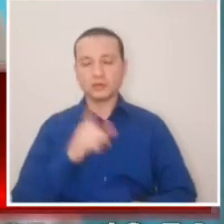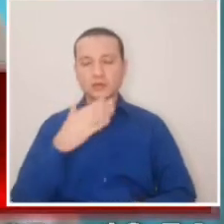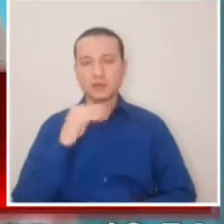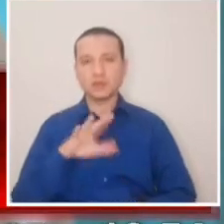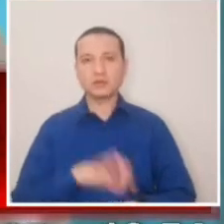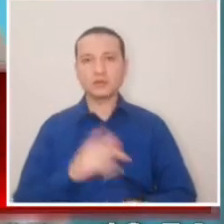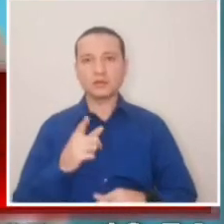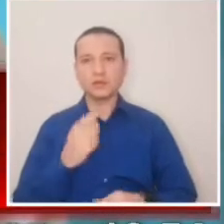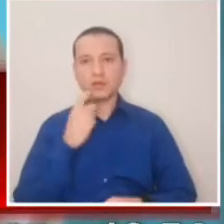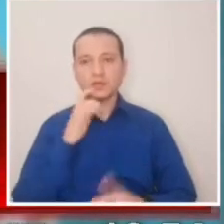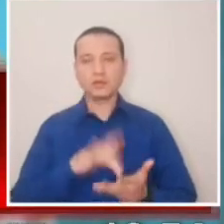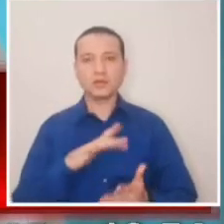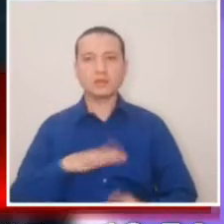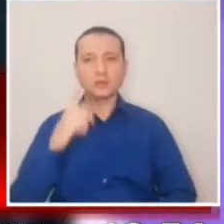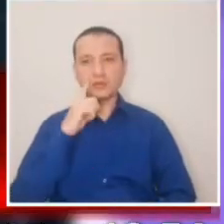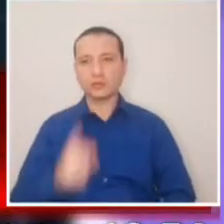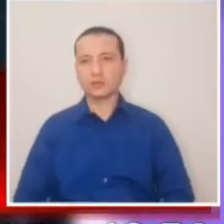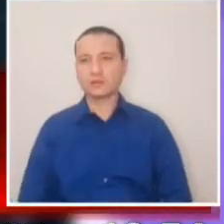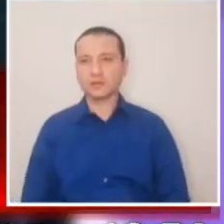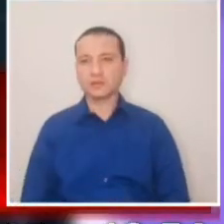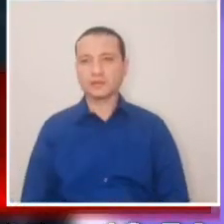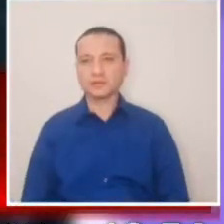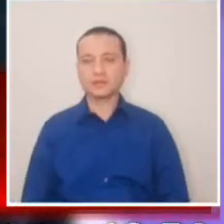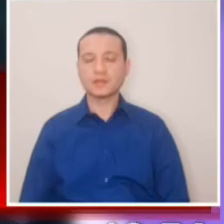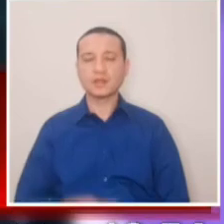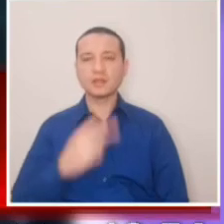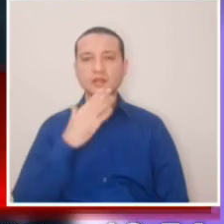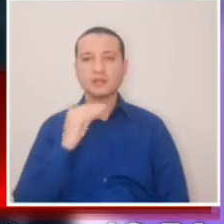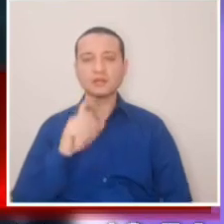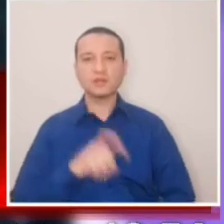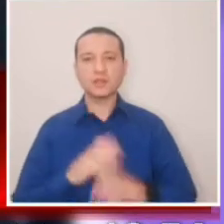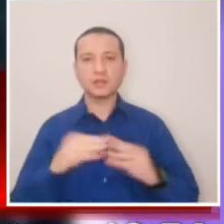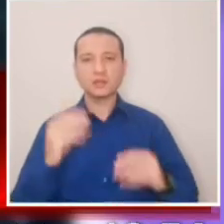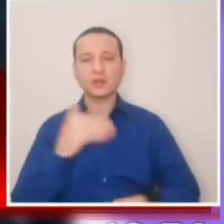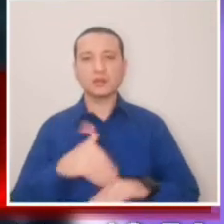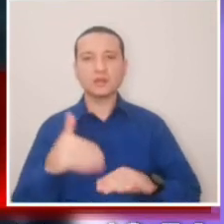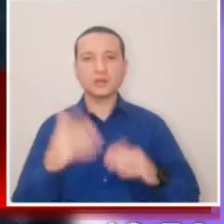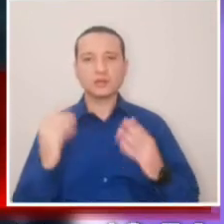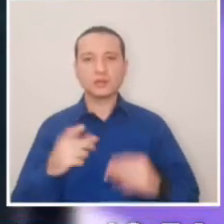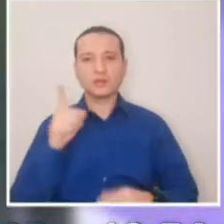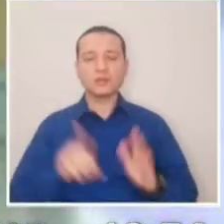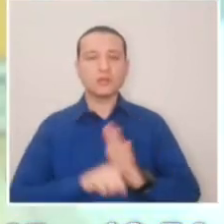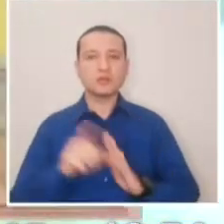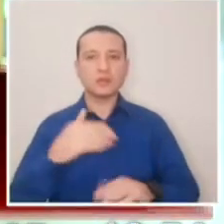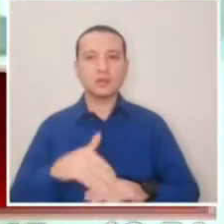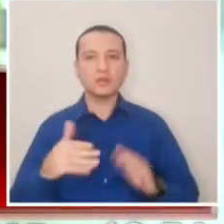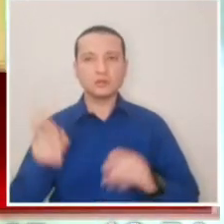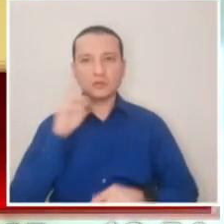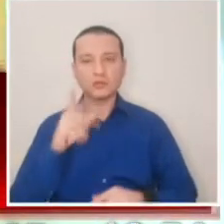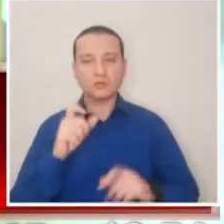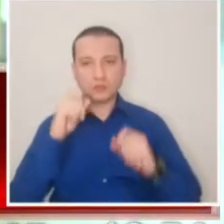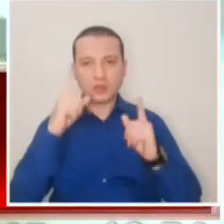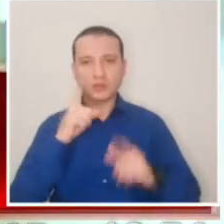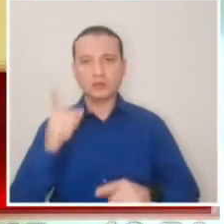ortaya yaşlılarda hepsinde şansımız mevcut artık Eser vakit kaybetmeden ameliyata alındı başarılı operasyonun sonunda uyandığında